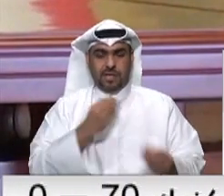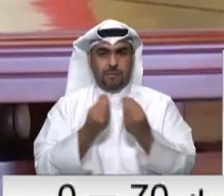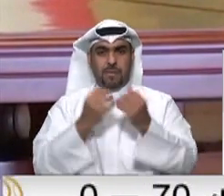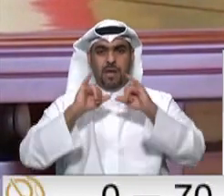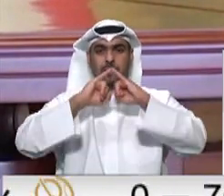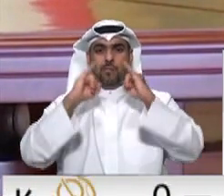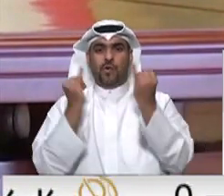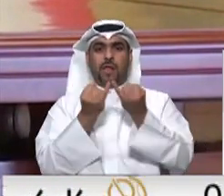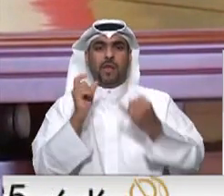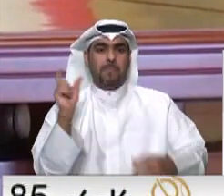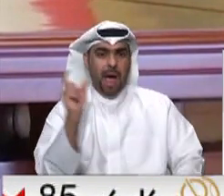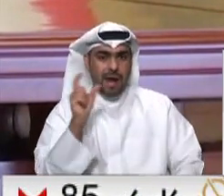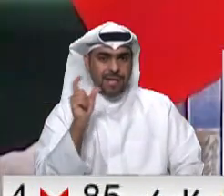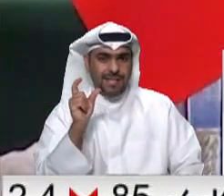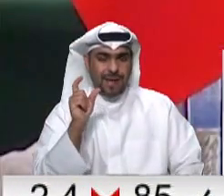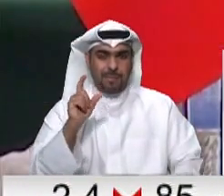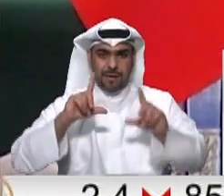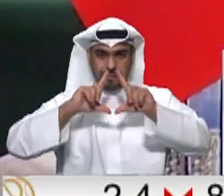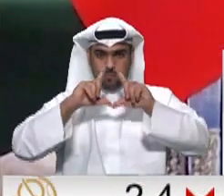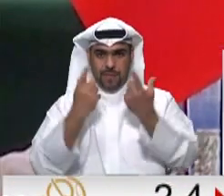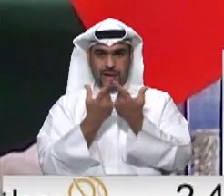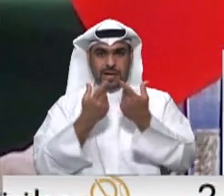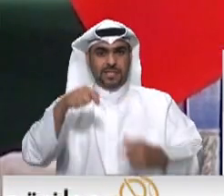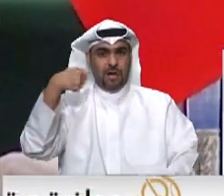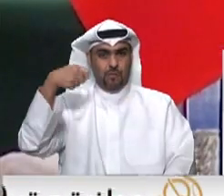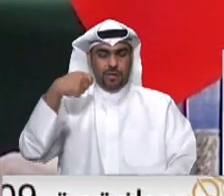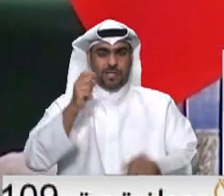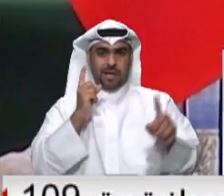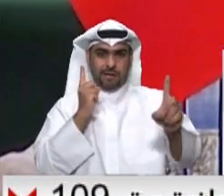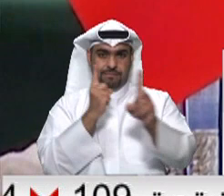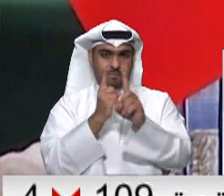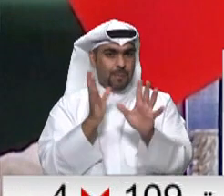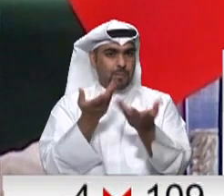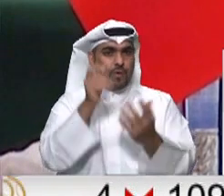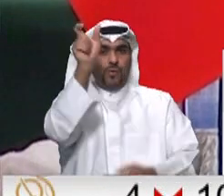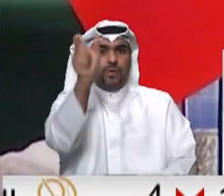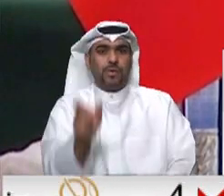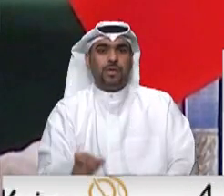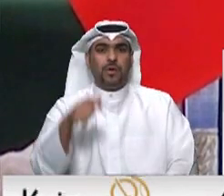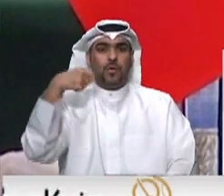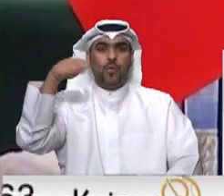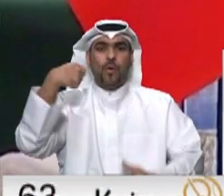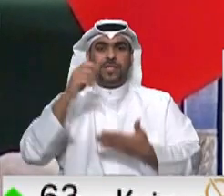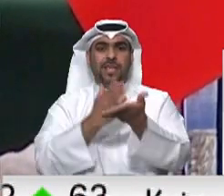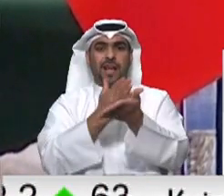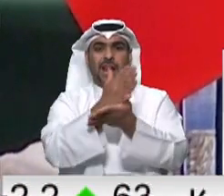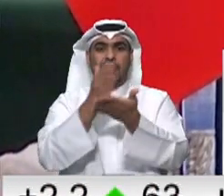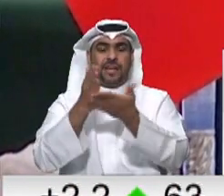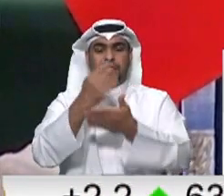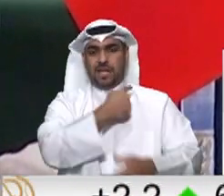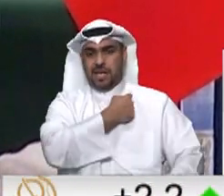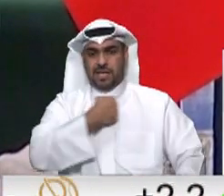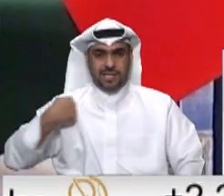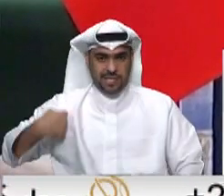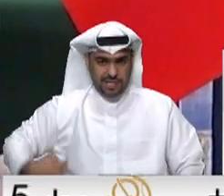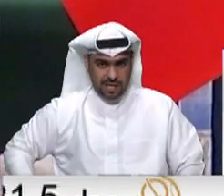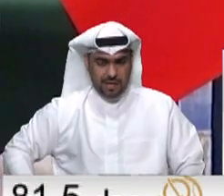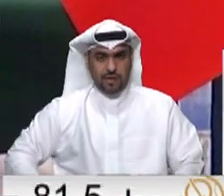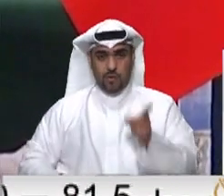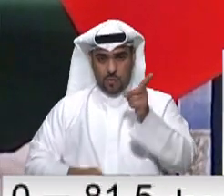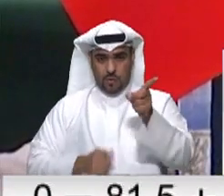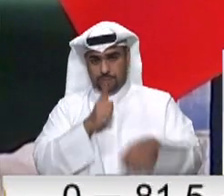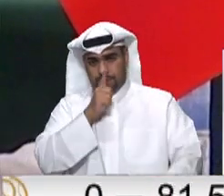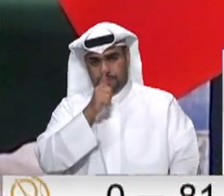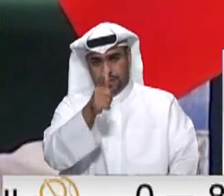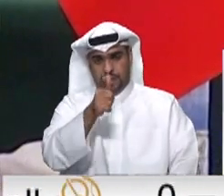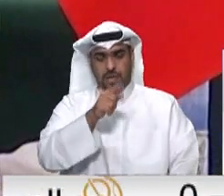وآخرين. والتقت اللجنة الوزارية بوزير الخارجية الصيني وانغ يي الذي أكد خلال كلمته أن الوضع في غزة يؤثر على